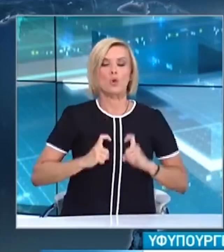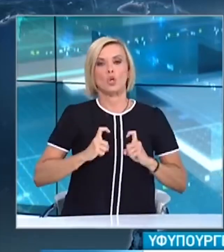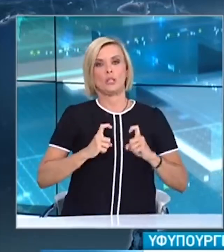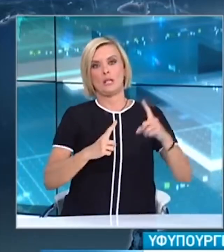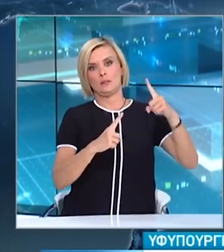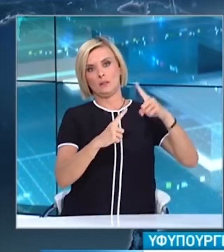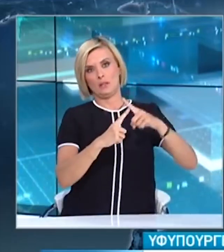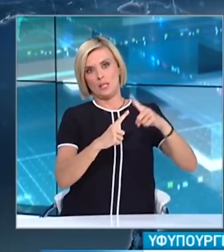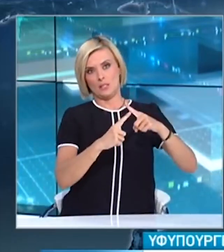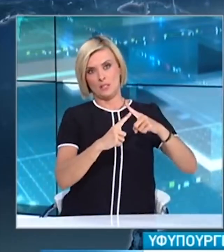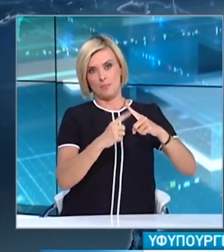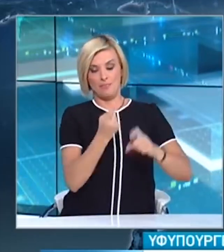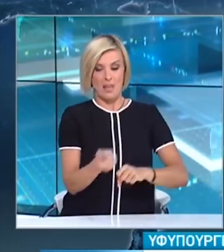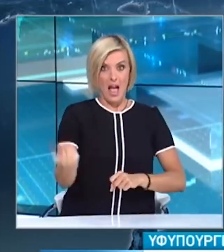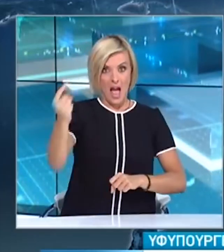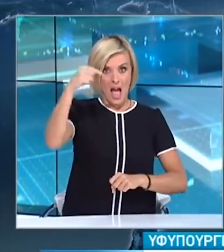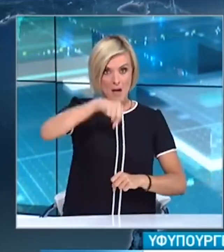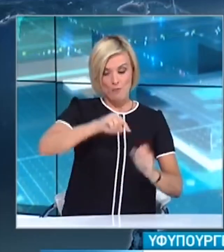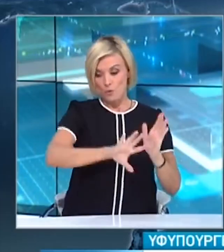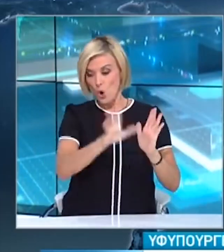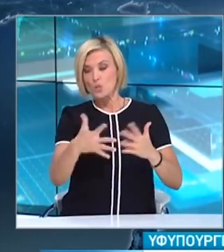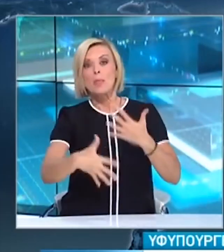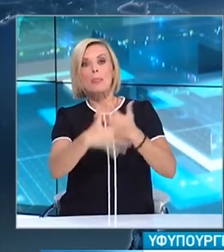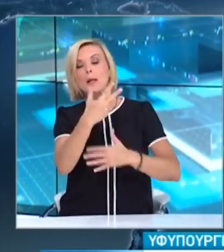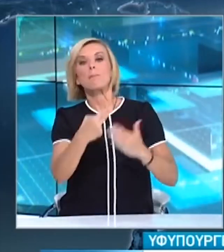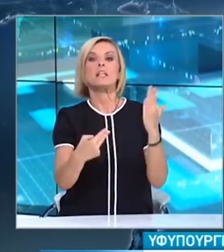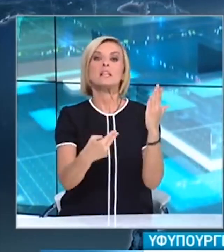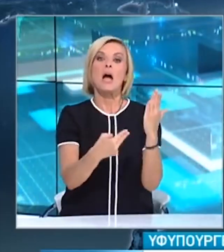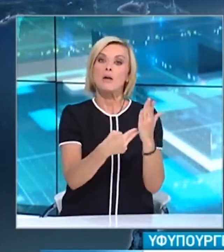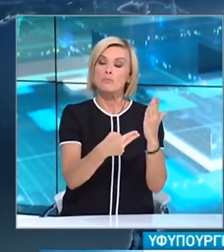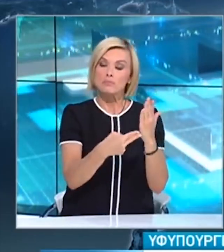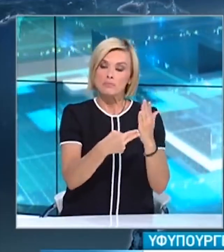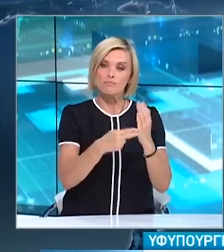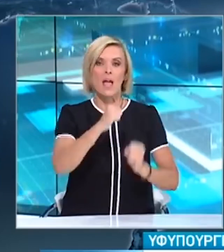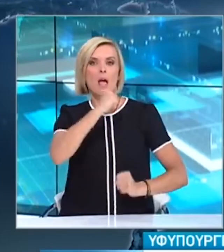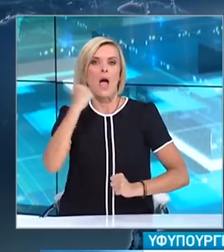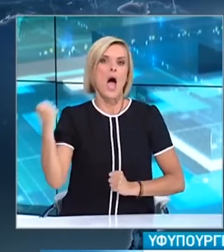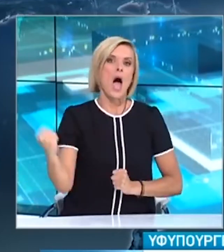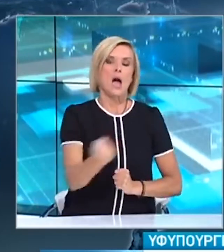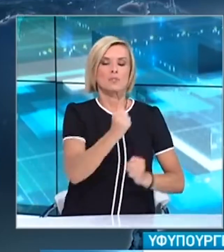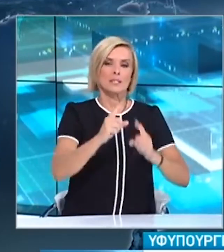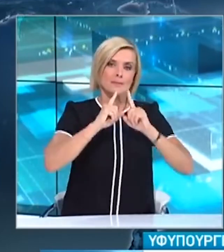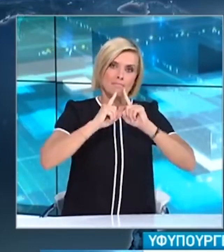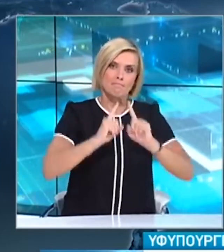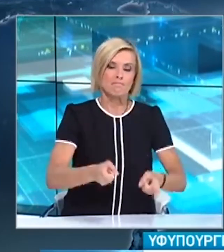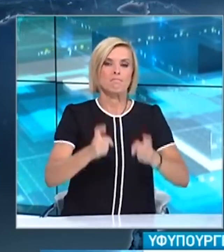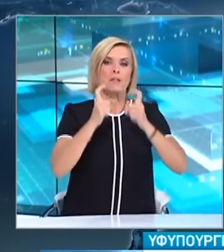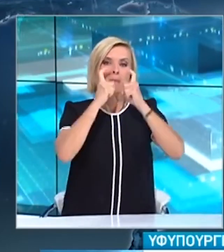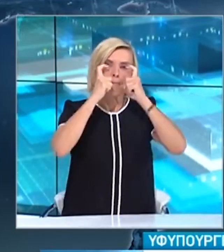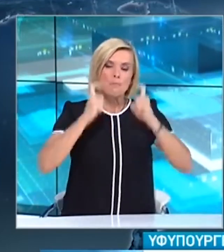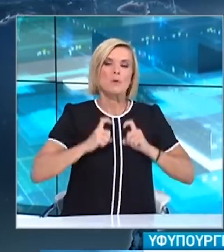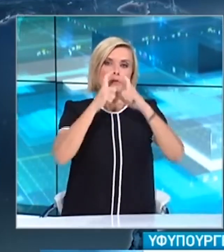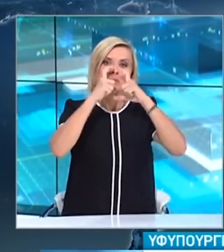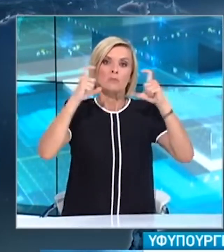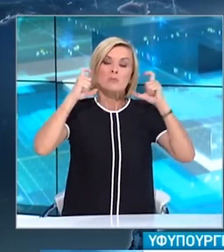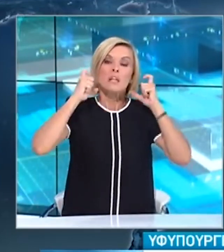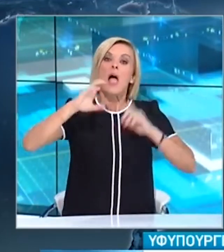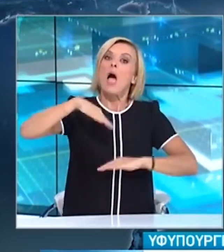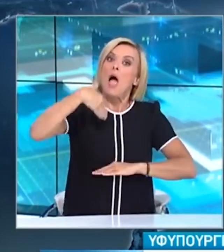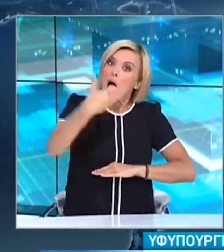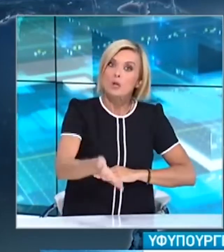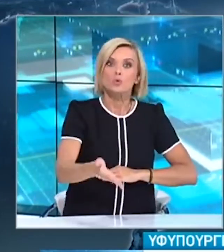από 1 8 ως τις 15 8 υπάρχει ισχυρή σύσταση για χρήση μάσκας και στους εξωτερικούς